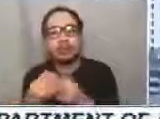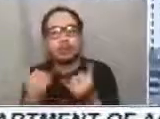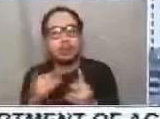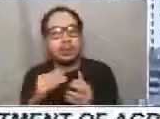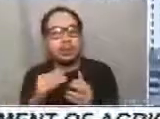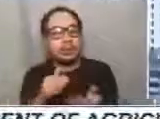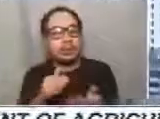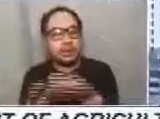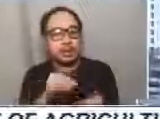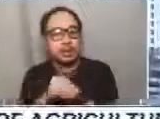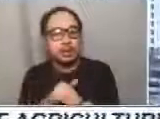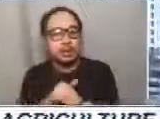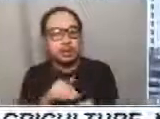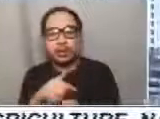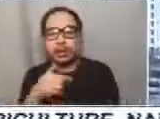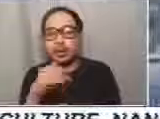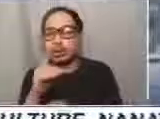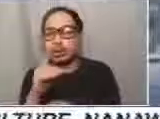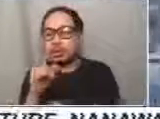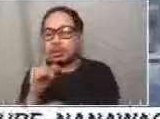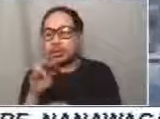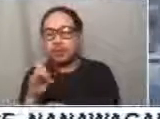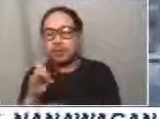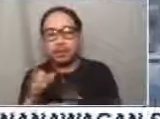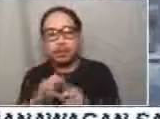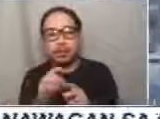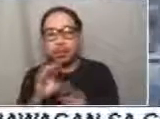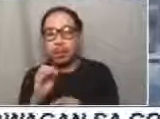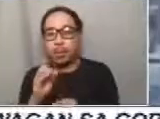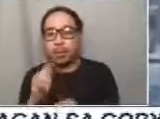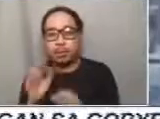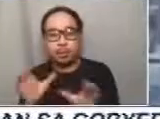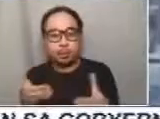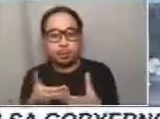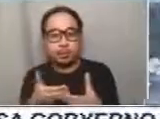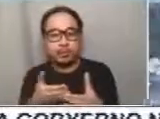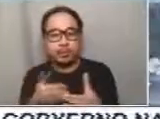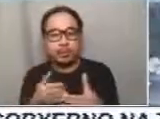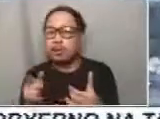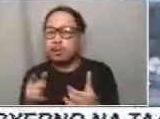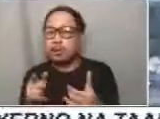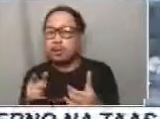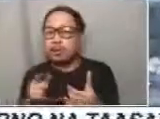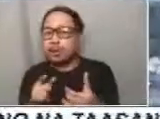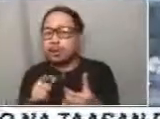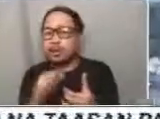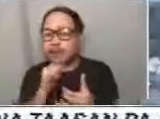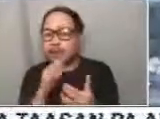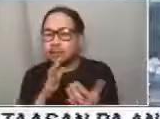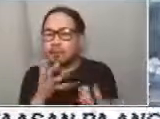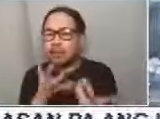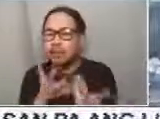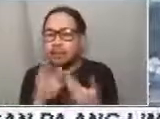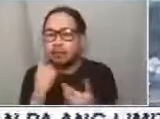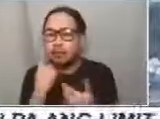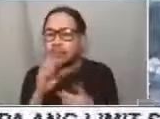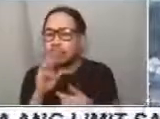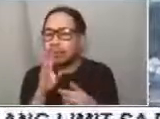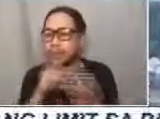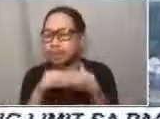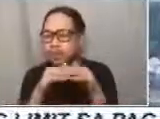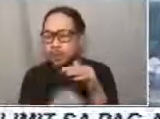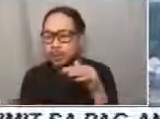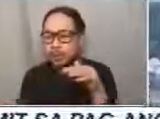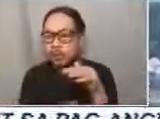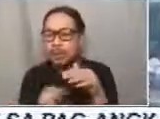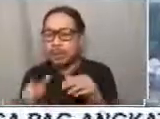at paglobo ng unemployment sa bansa. Ayon sa Kalihim, kaiba ito sa kaso ng mga kalapit bansa ng Pilipinas na lumaki ng